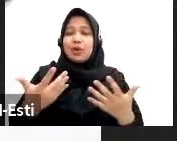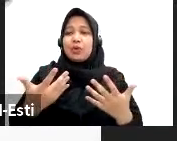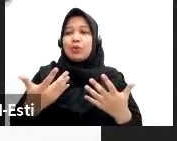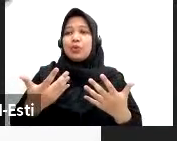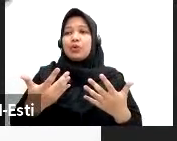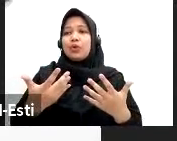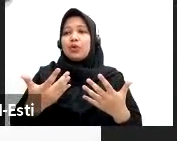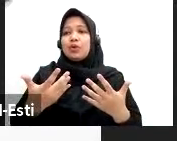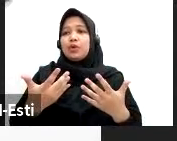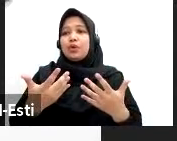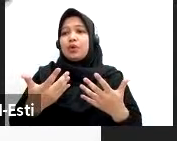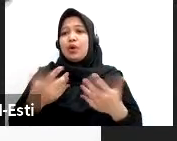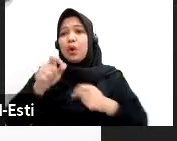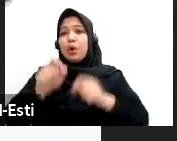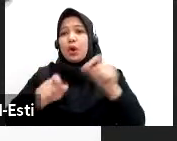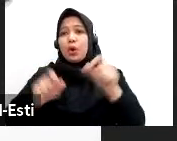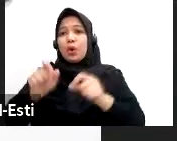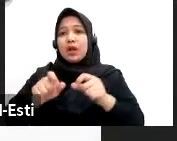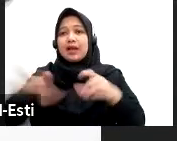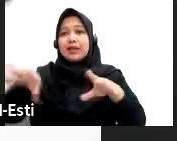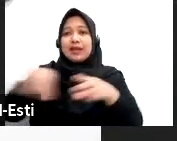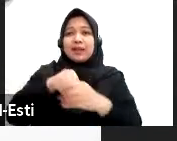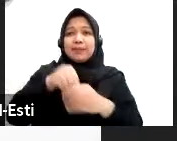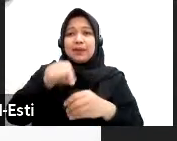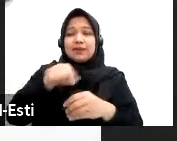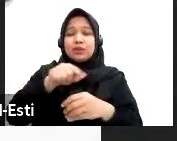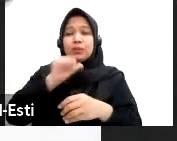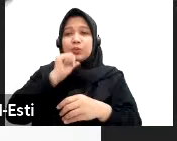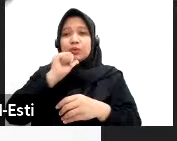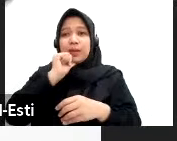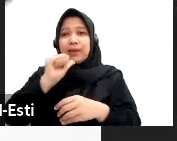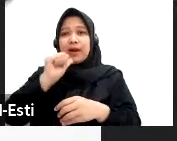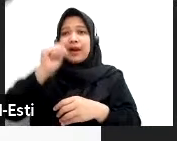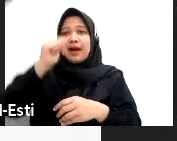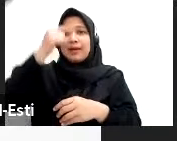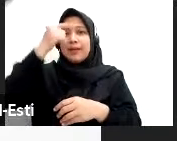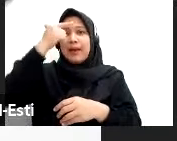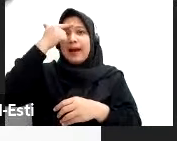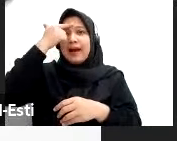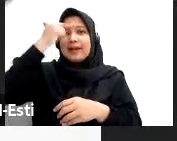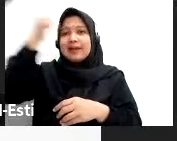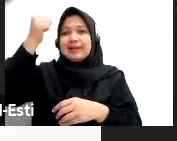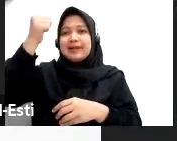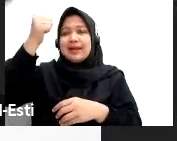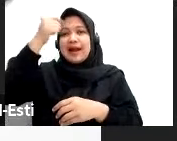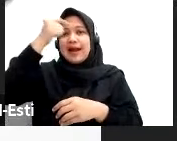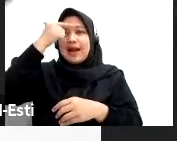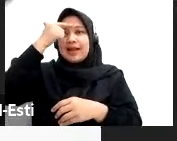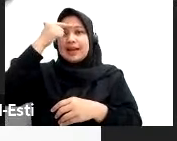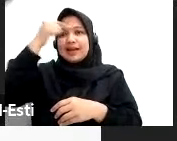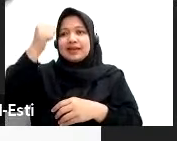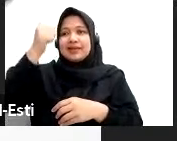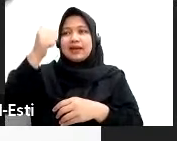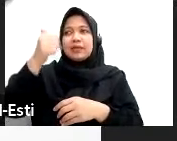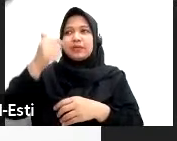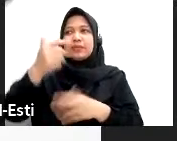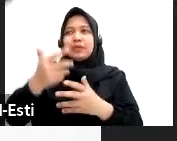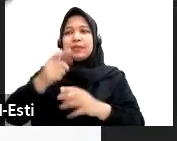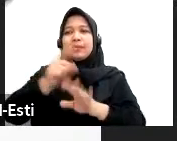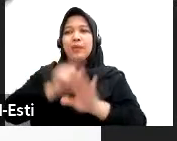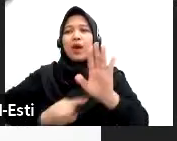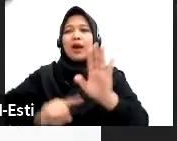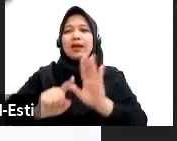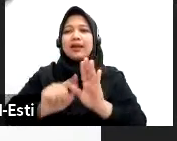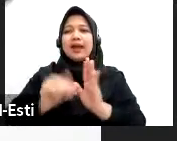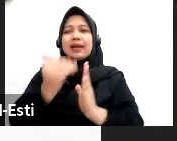situ adalah ahli-ahli yang memang eh apa yang mewakili peraturan-peraturan material yang ada